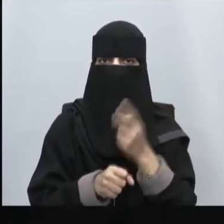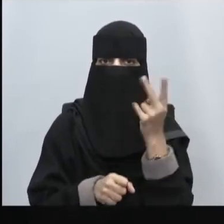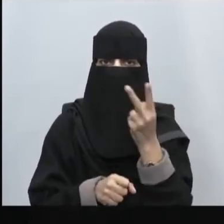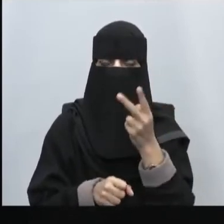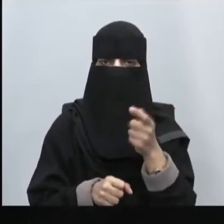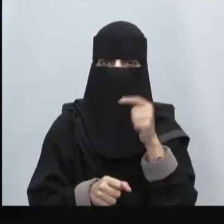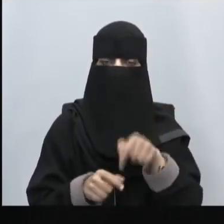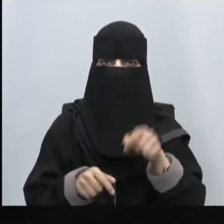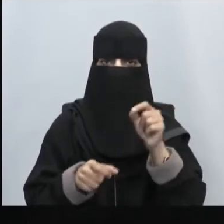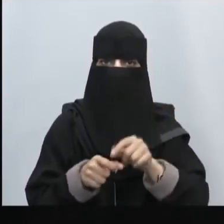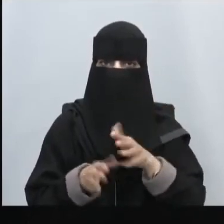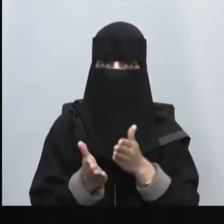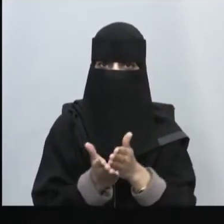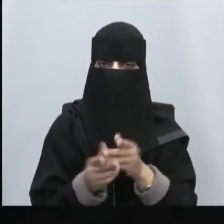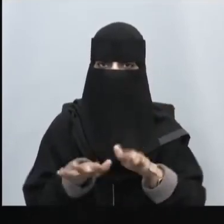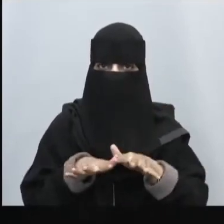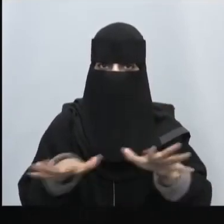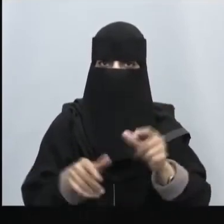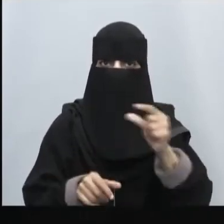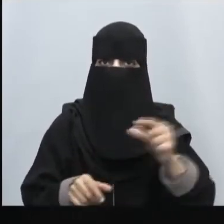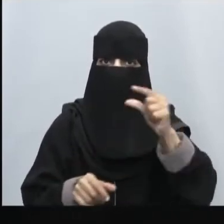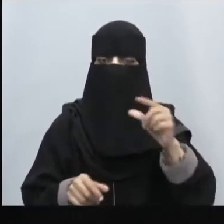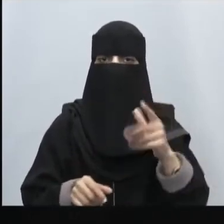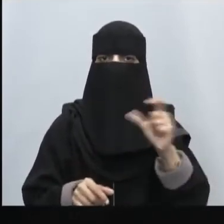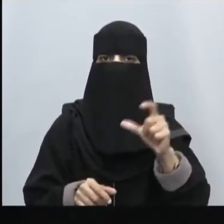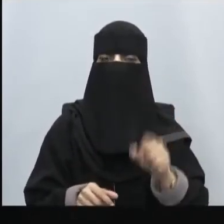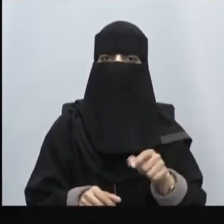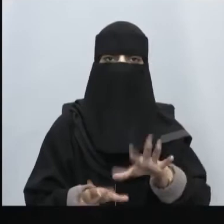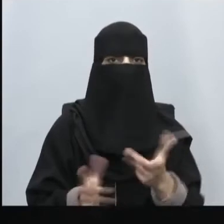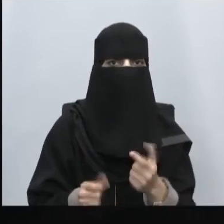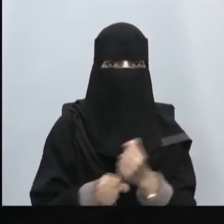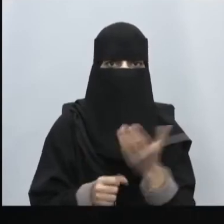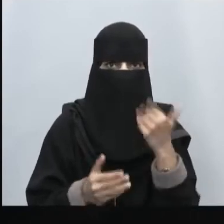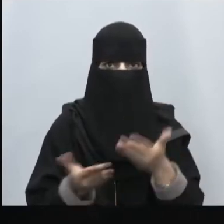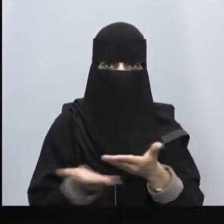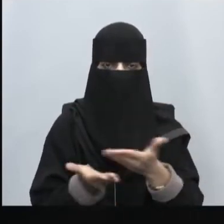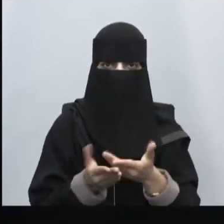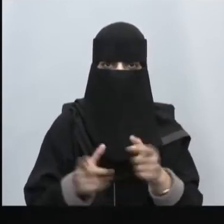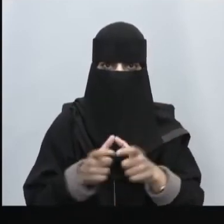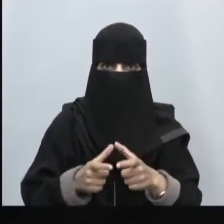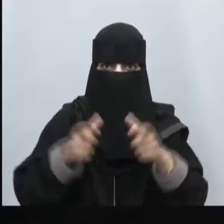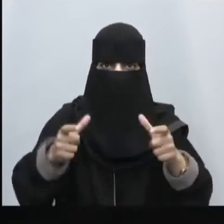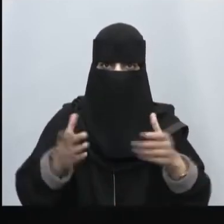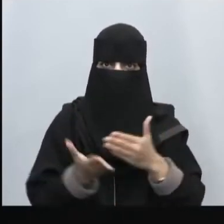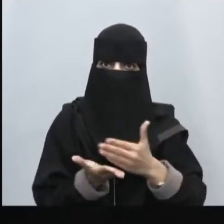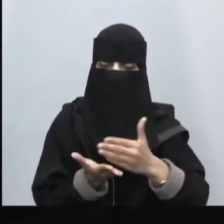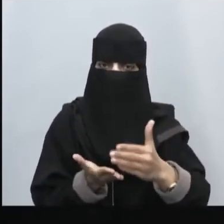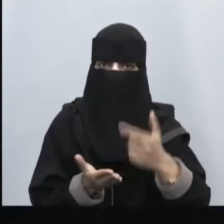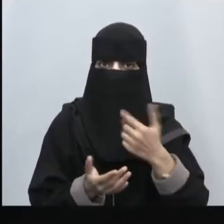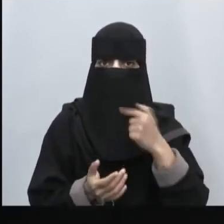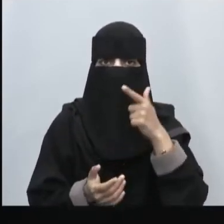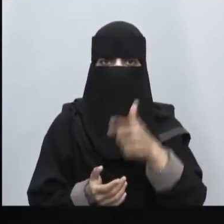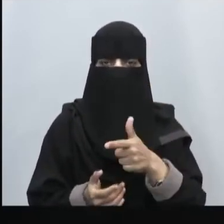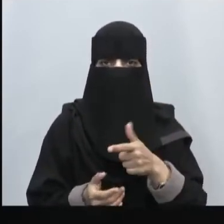في سبيل نشر الدين الاسلامي فما هما يا ترى حين الحديث عن امتداد الدوله العباسيه قلنا